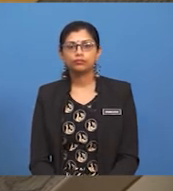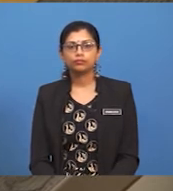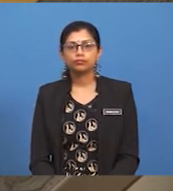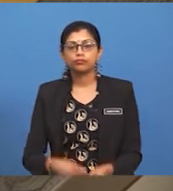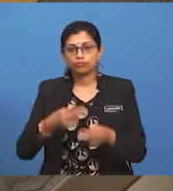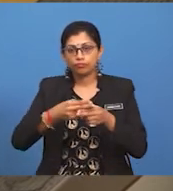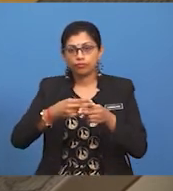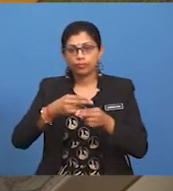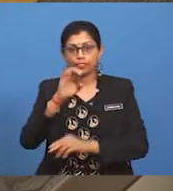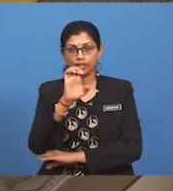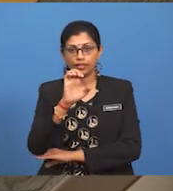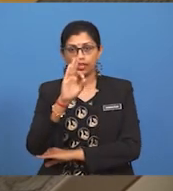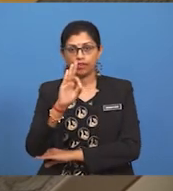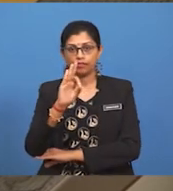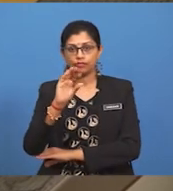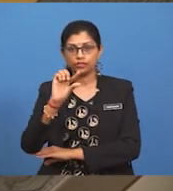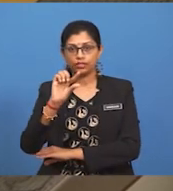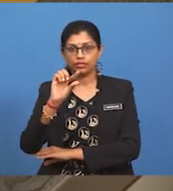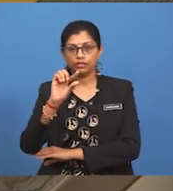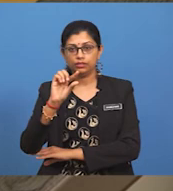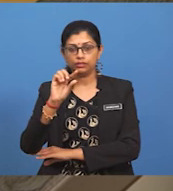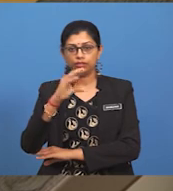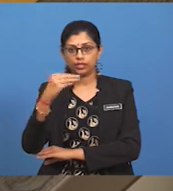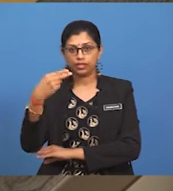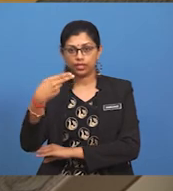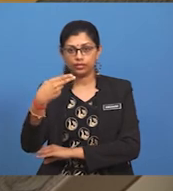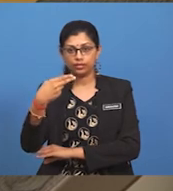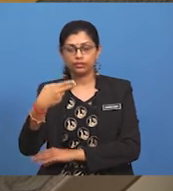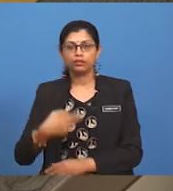Tandakan E, F, G dan H.